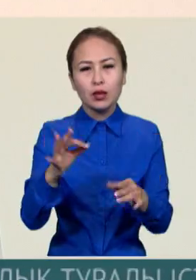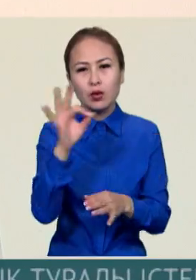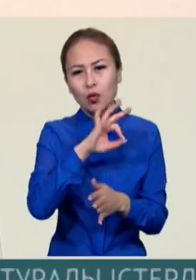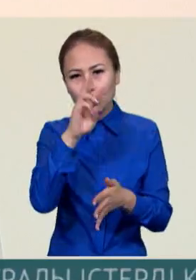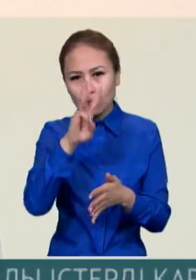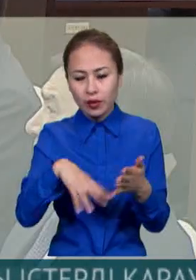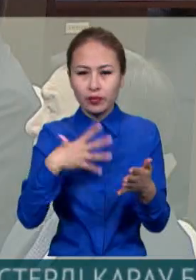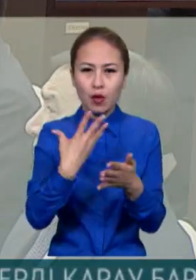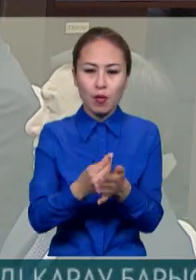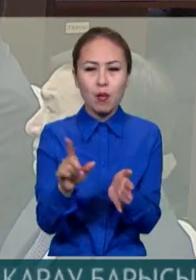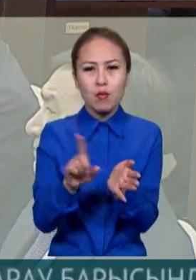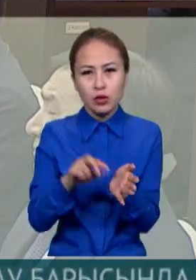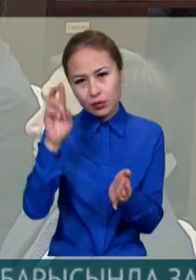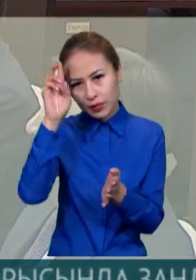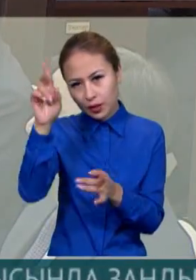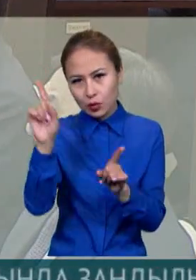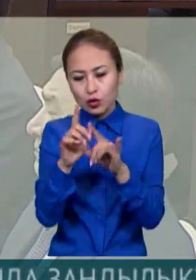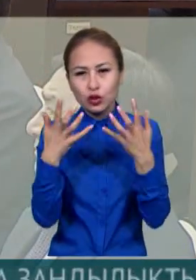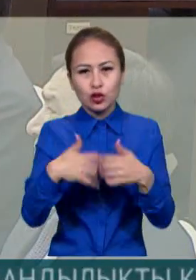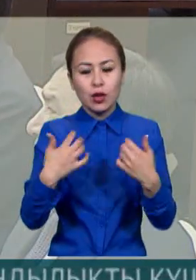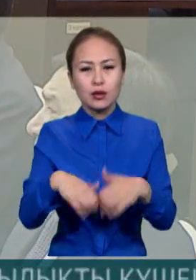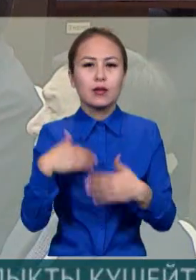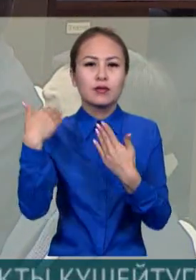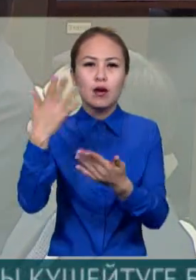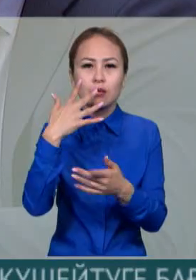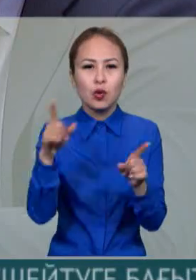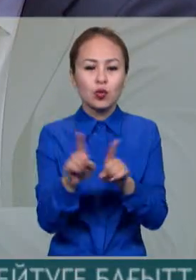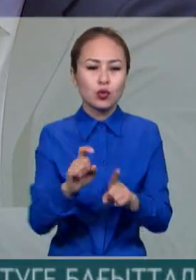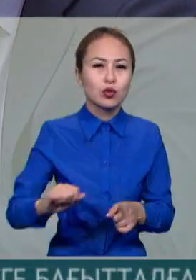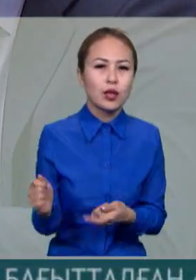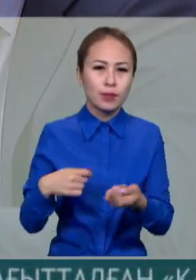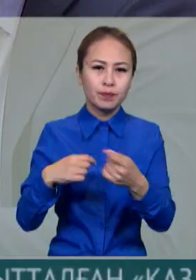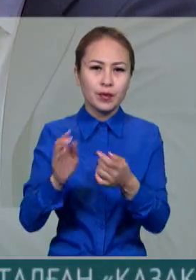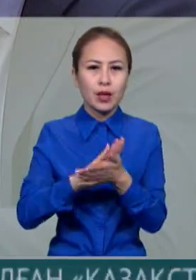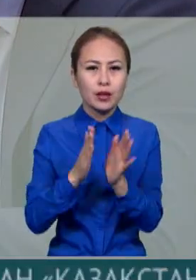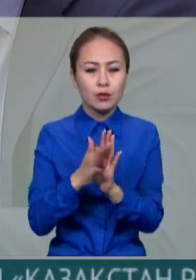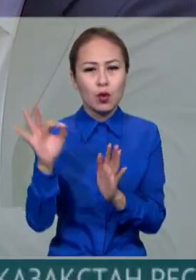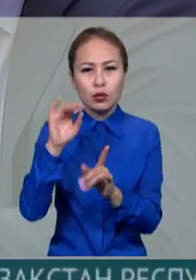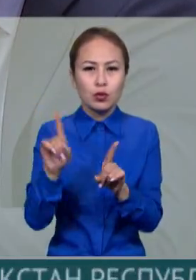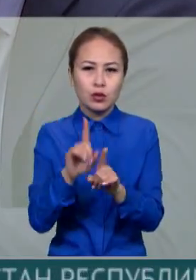өтемақыдан бөлек мемлекеттік аудит, шетелдермен стратегиялық әріптестік жөніндегі келісімдер де бар.